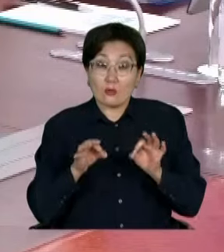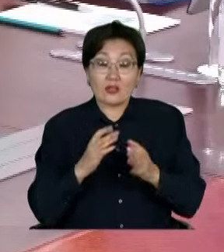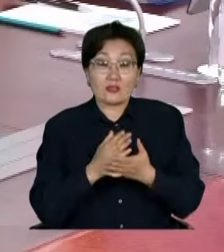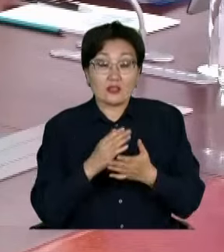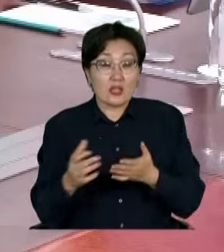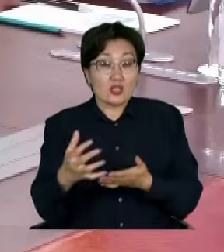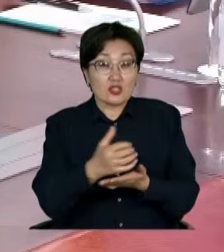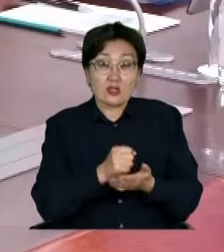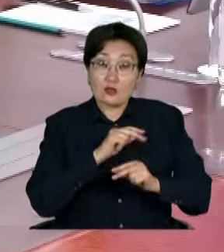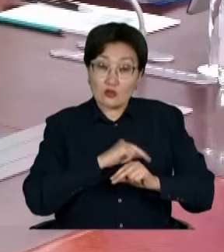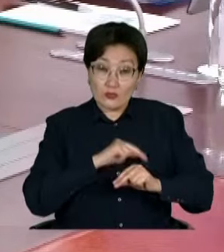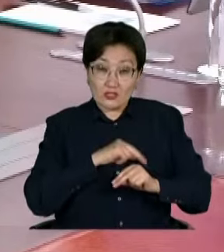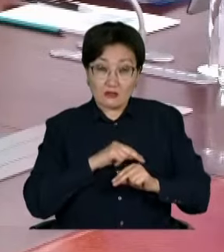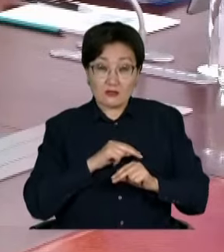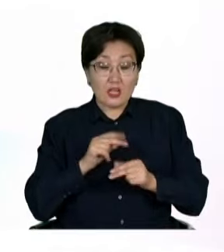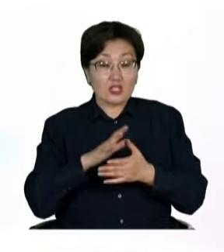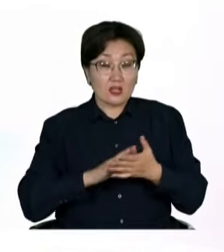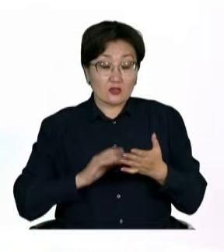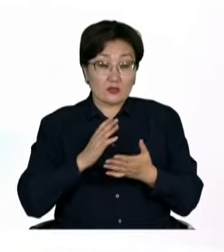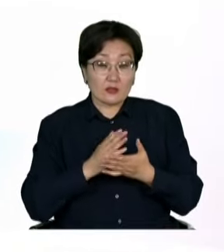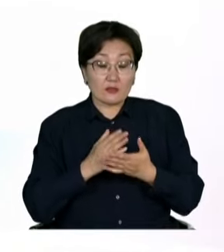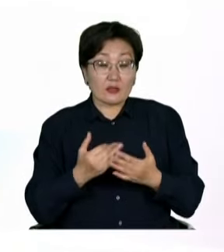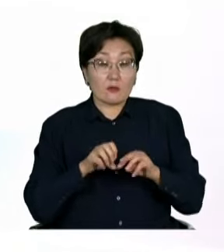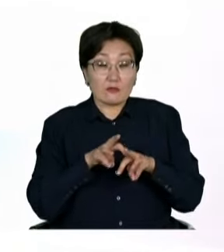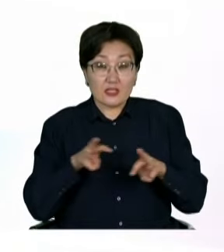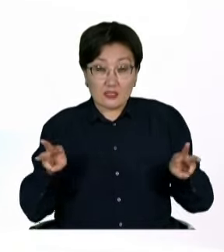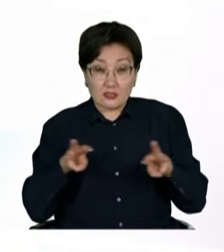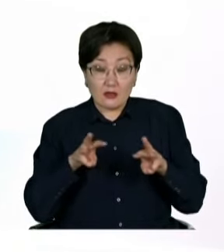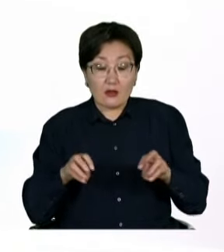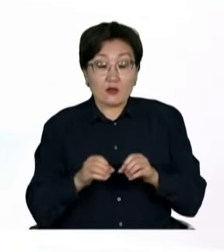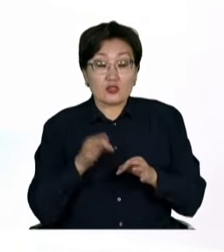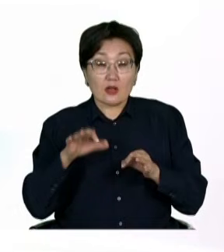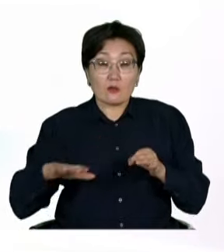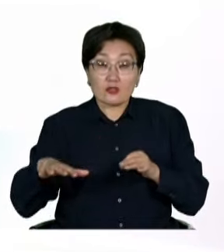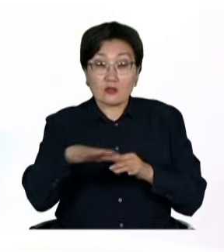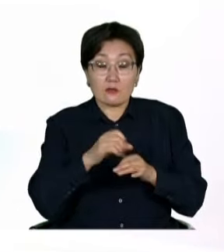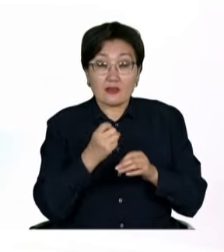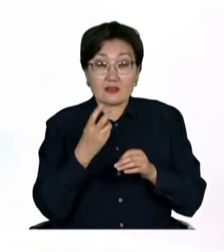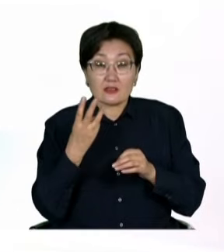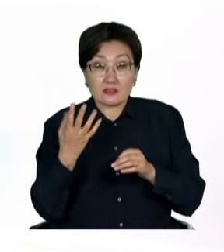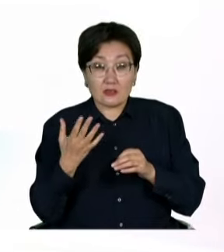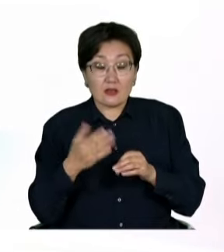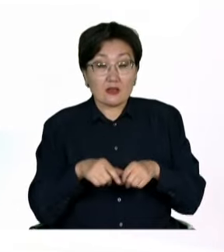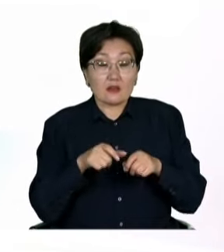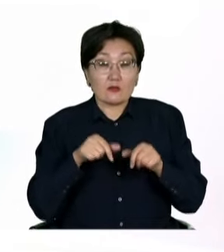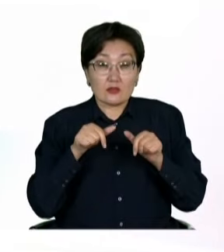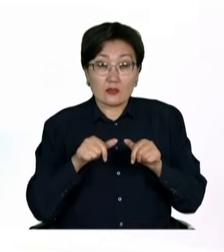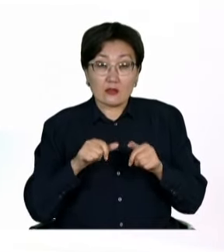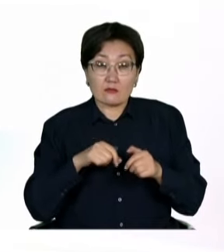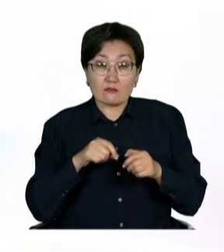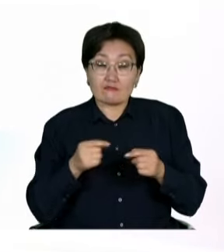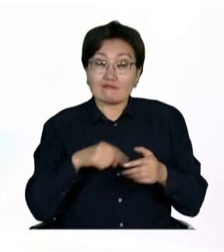Жинақтау жұмыстары жалғасуда. Министрлік өңірлер бойынша бір қатар ағымдағы